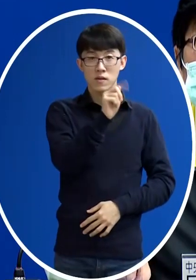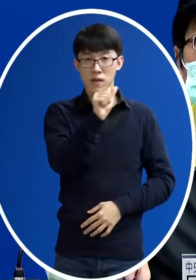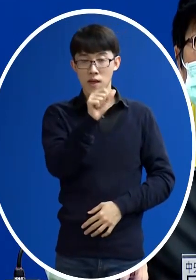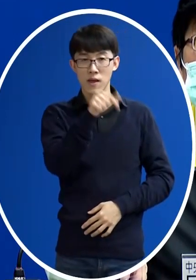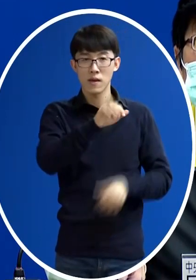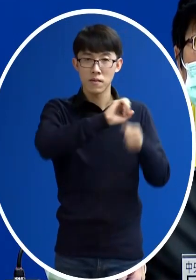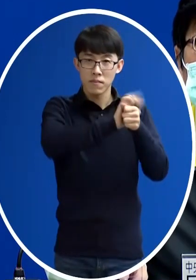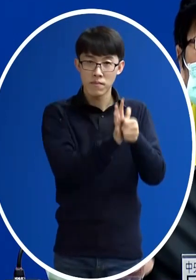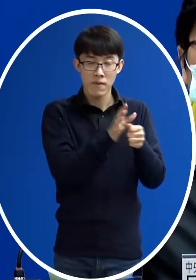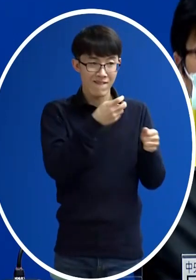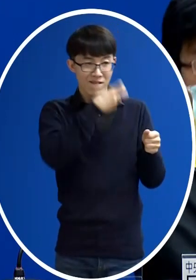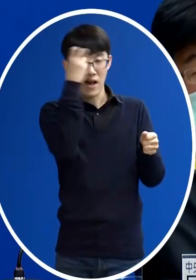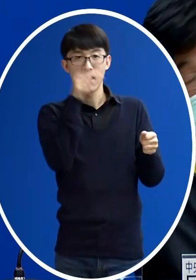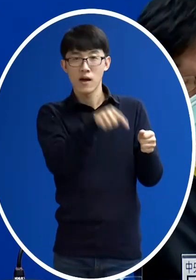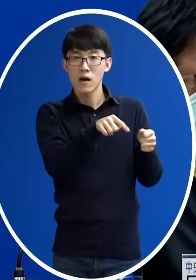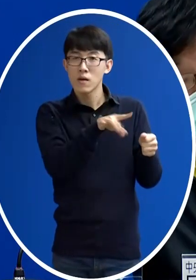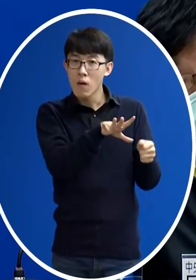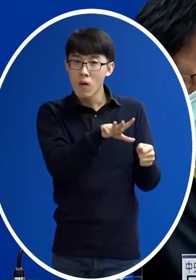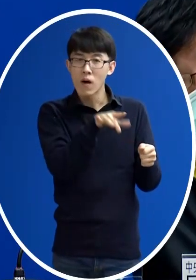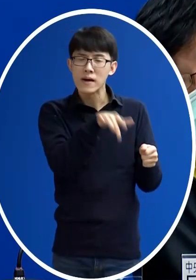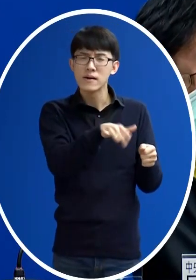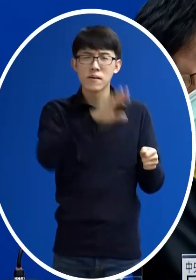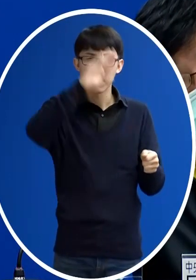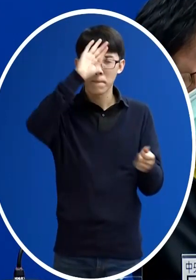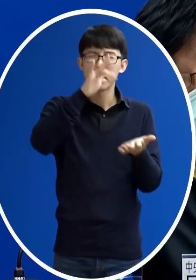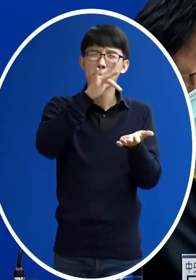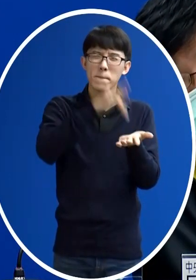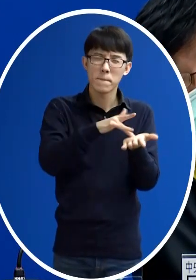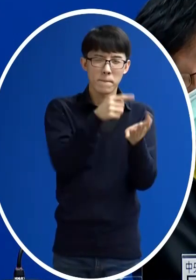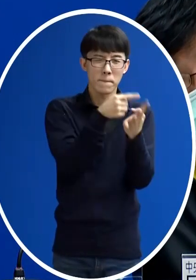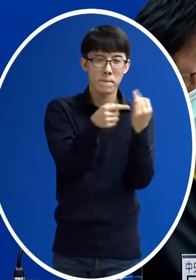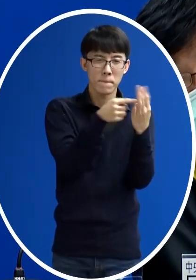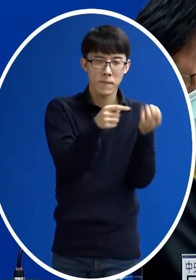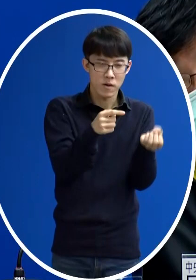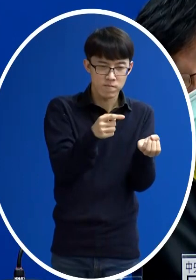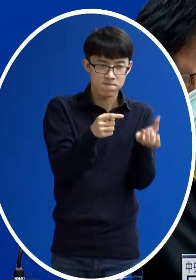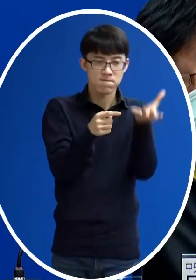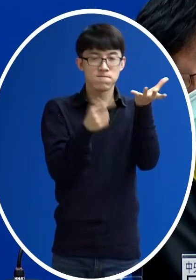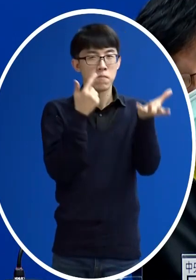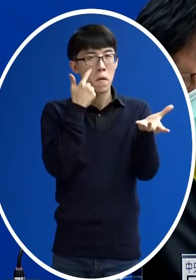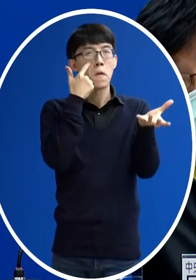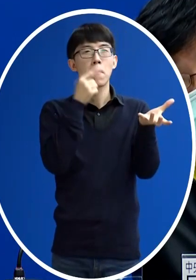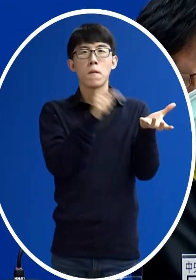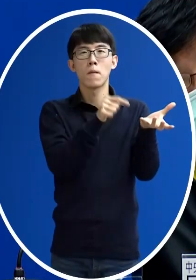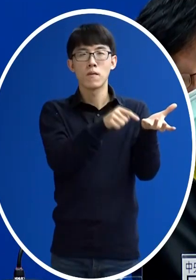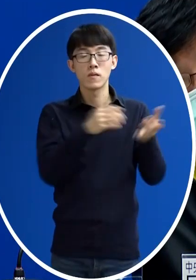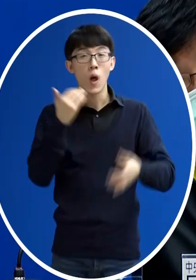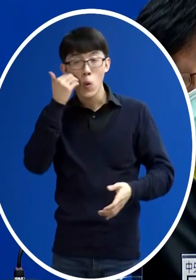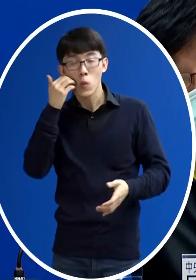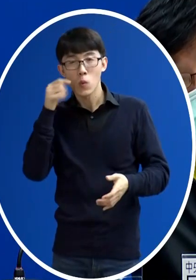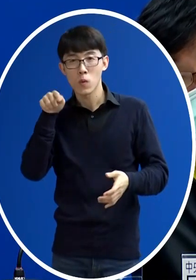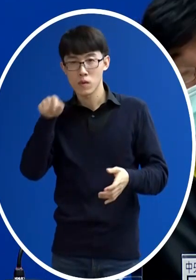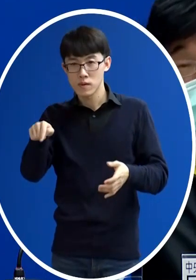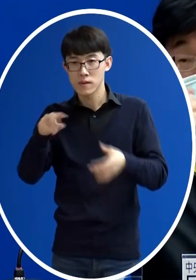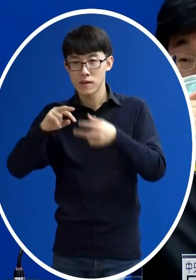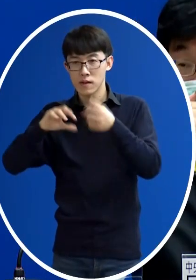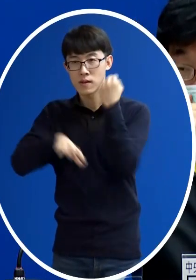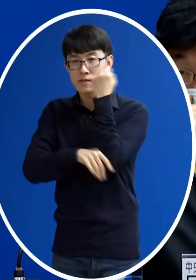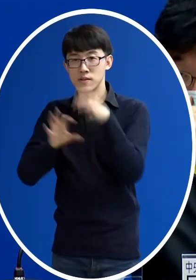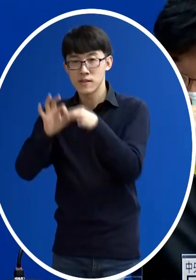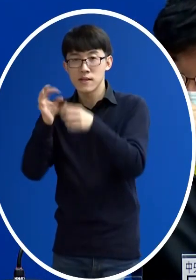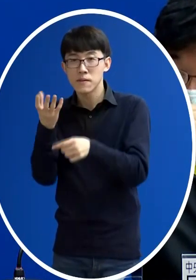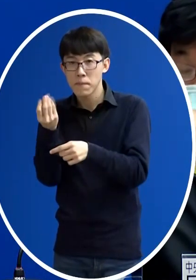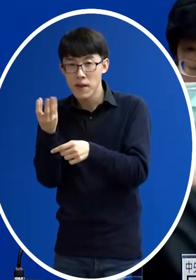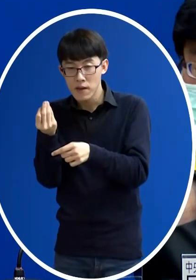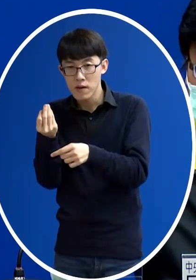特征的话，通常是属于病毒量偏高的这个个案，所以没有带有这一个突变的话呢，那研判这个感染